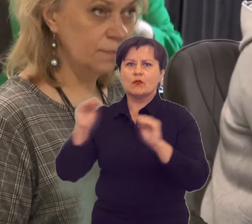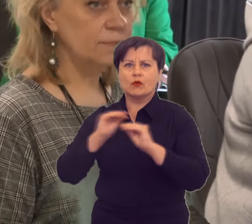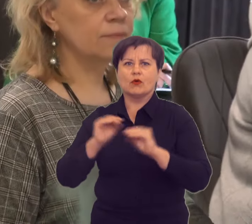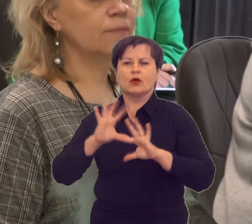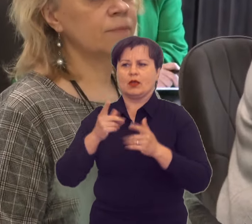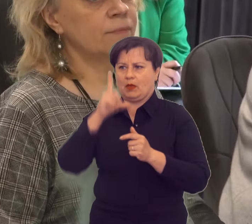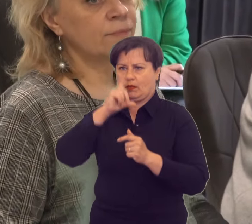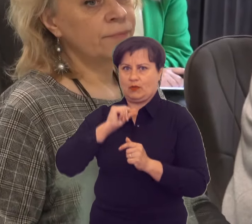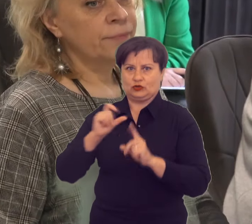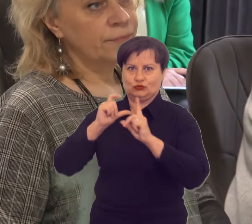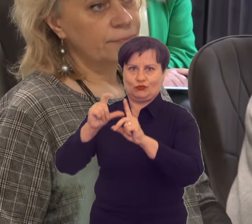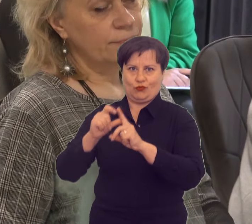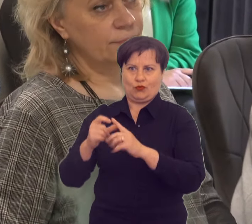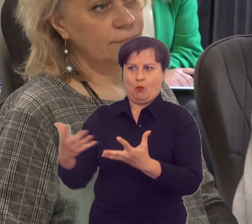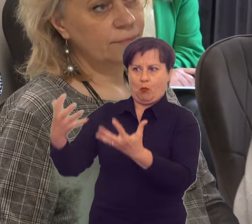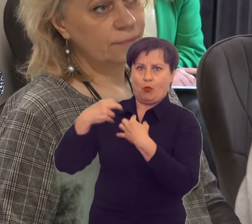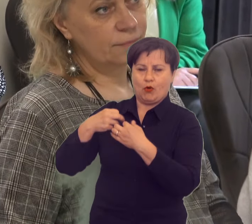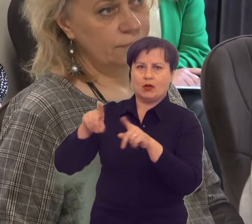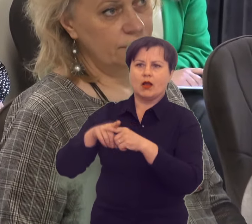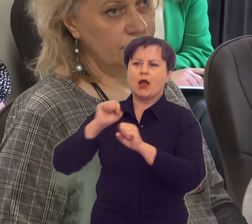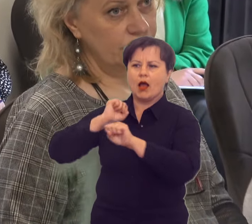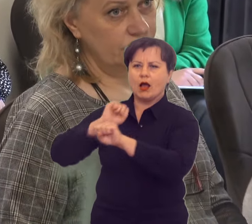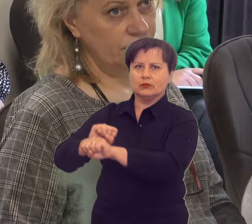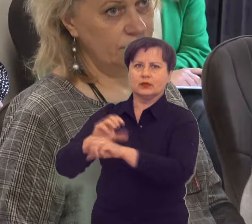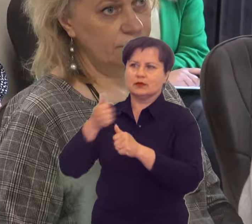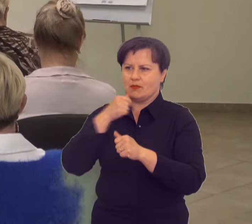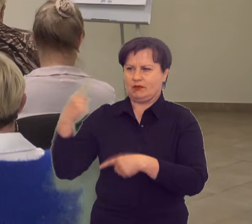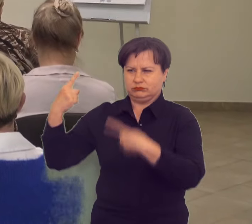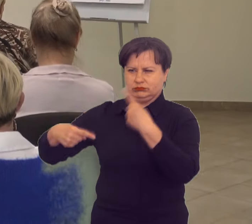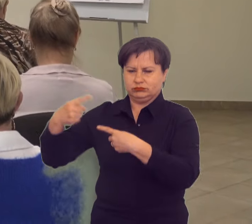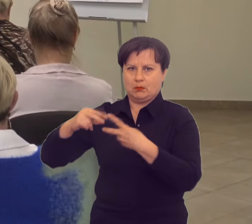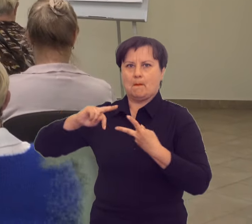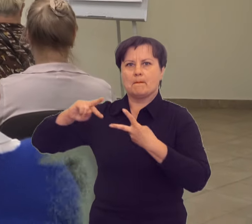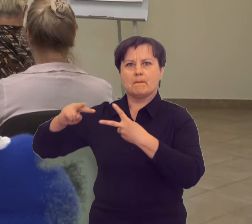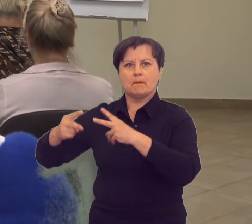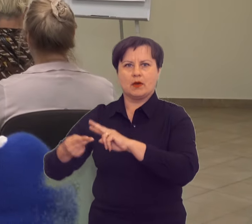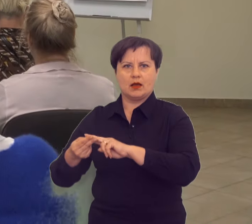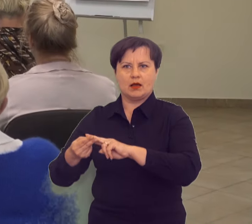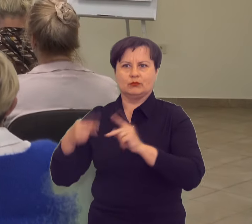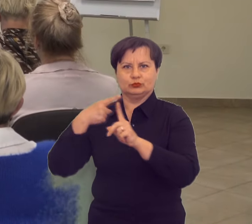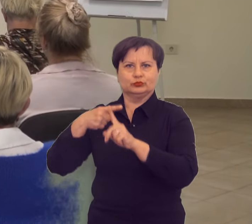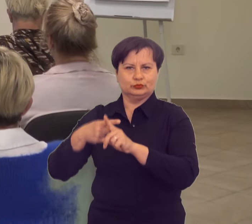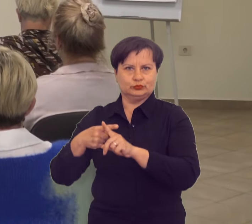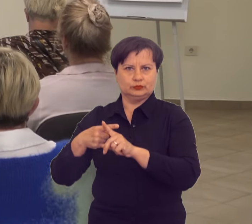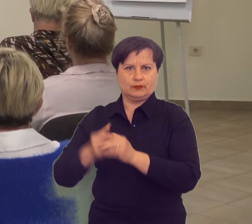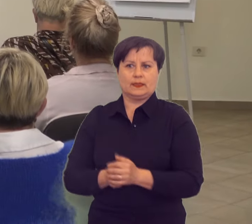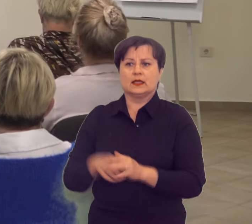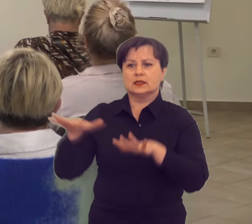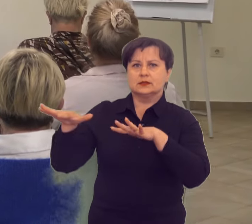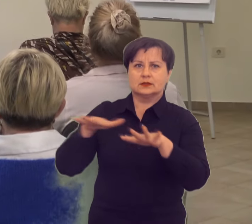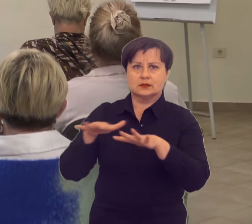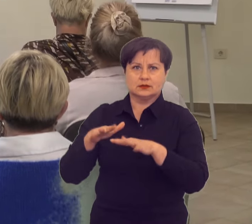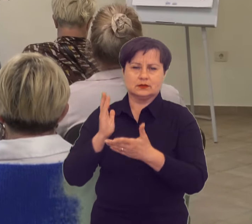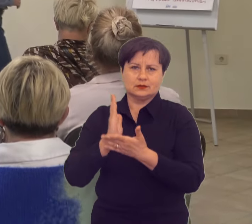puolimą ir kaip apsiginti nuo jo ir kaip paversti destruktyvų komunikavimą konstruktyviu. Variantų yra daug. Nu,